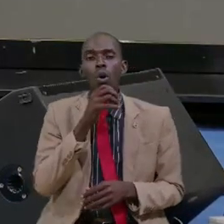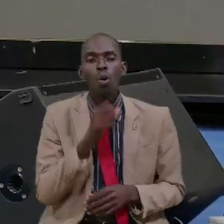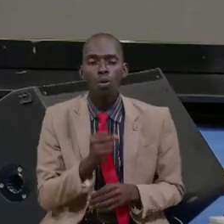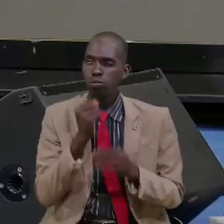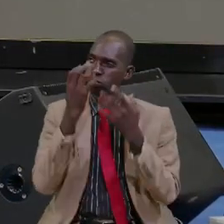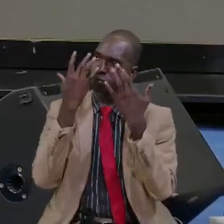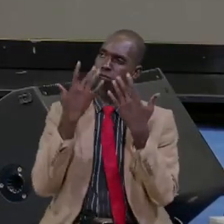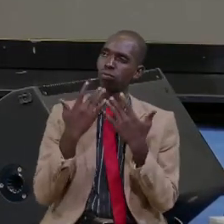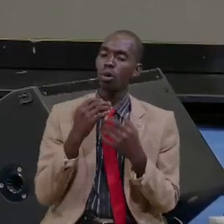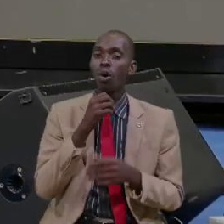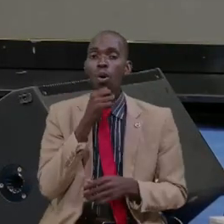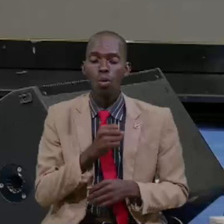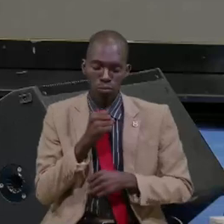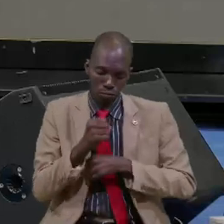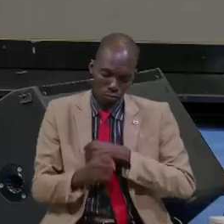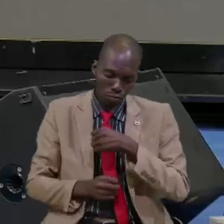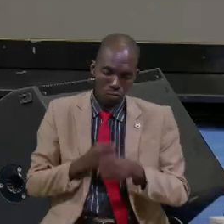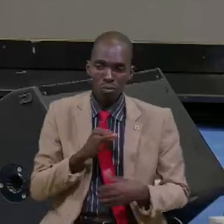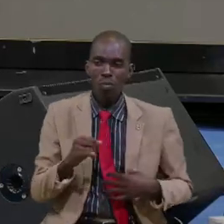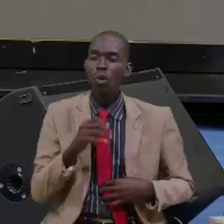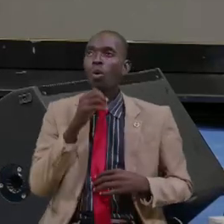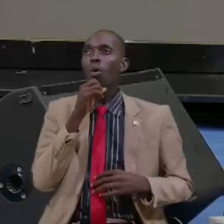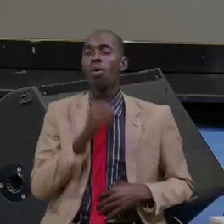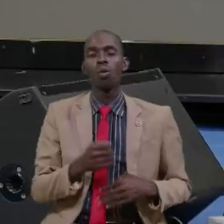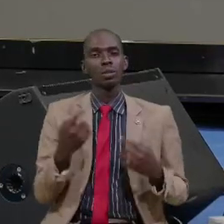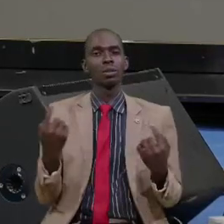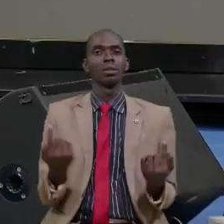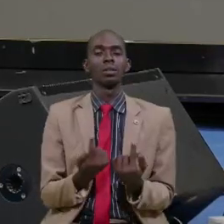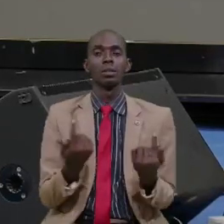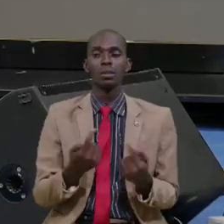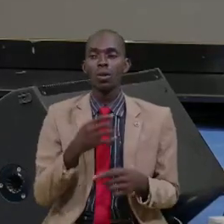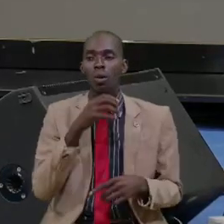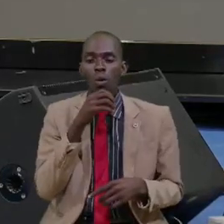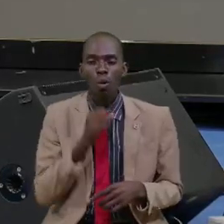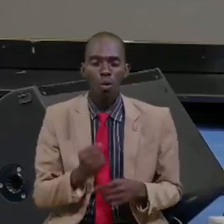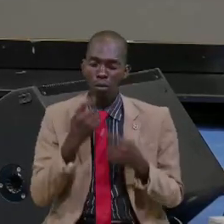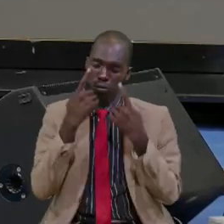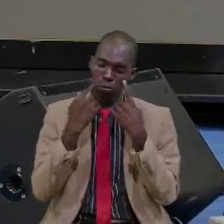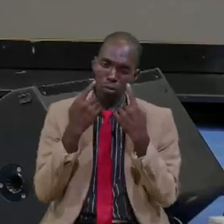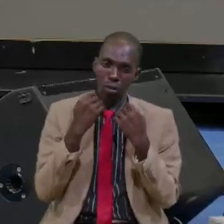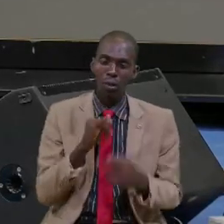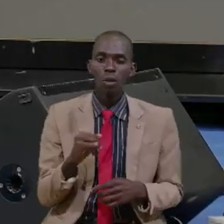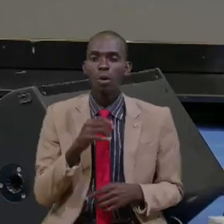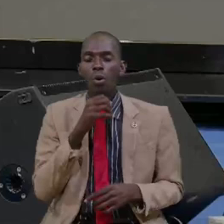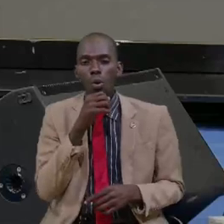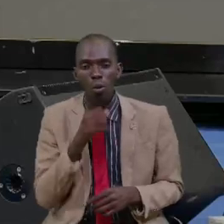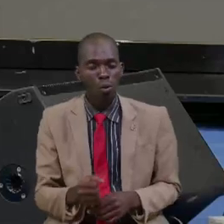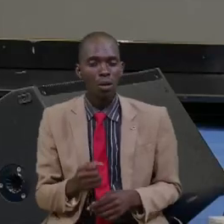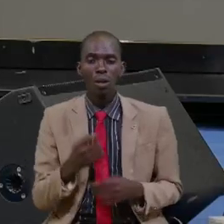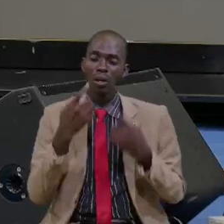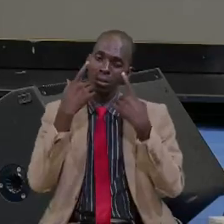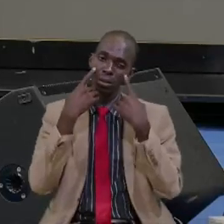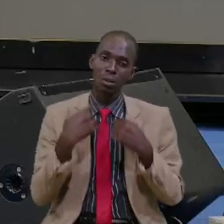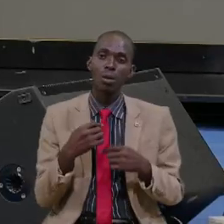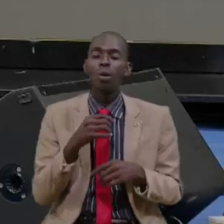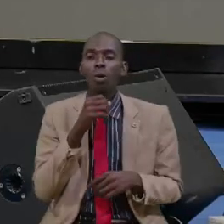Les anciens chagrins, les anciennes souffrances, les anciens péchés, les anciens pleurs, les anciens